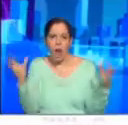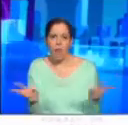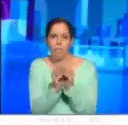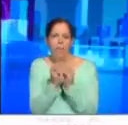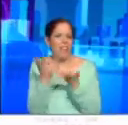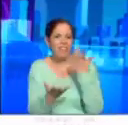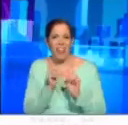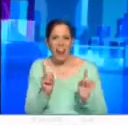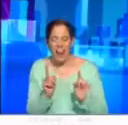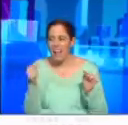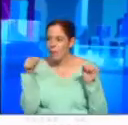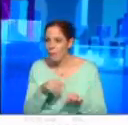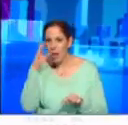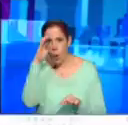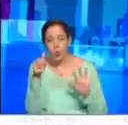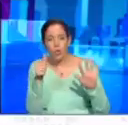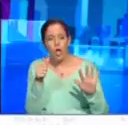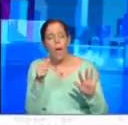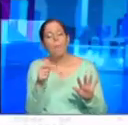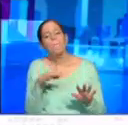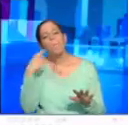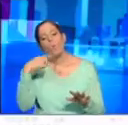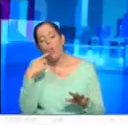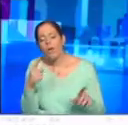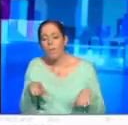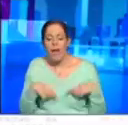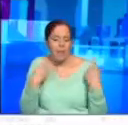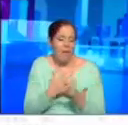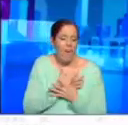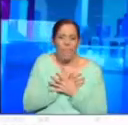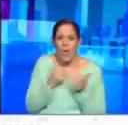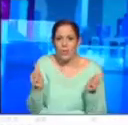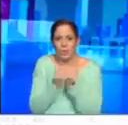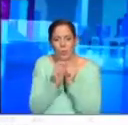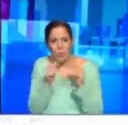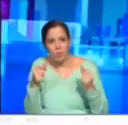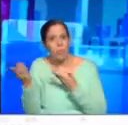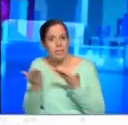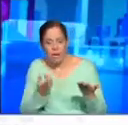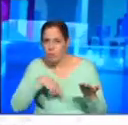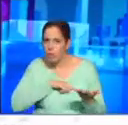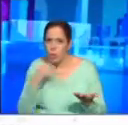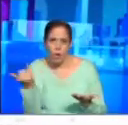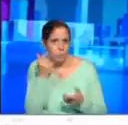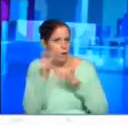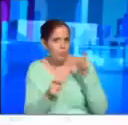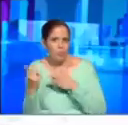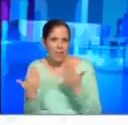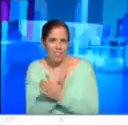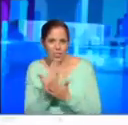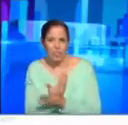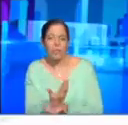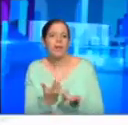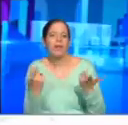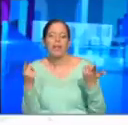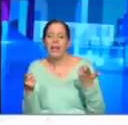ביניהם. זאת אומרת, אתה בא לראות 6 מונולוגים על חיים, אהבה, זוגיות וכן הלאה. מתארחים אצלנו כל הזמן אנשים חדשים, זאת אומרת, דביר בנדק